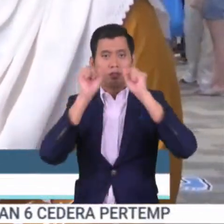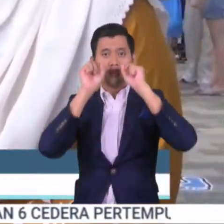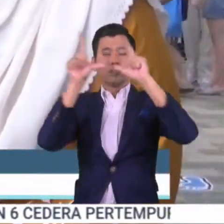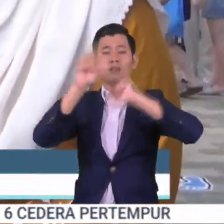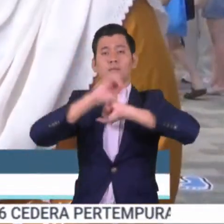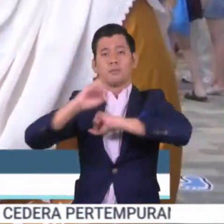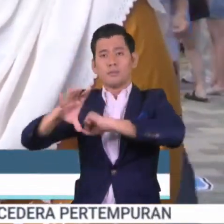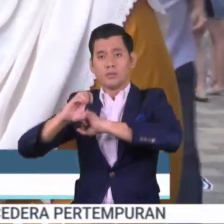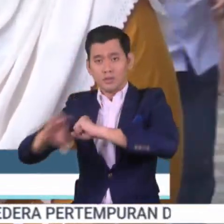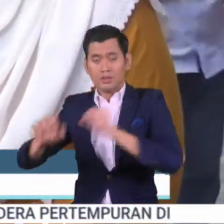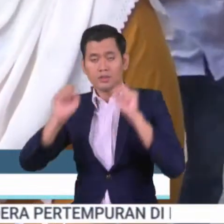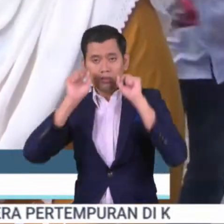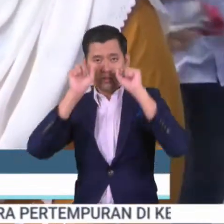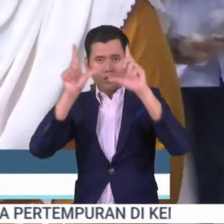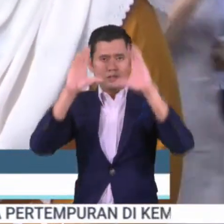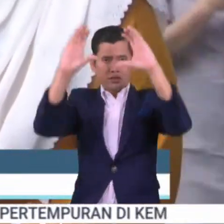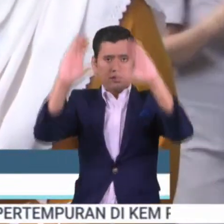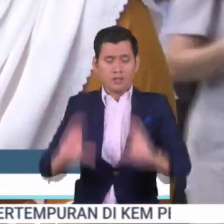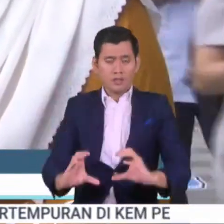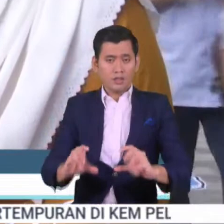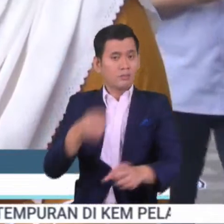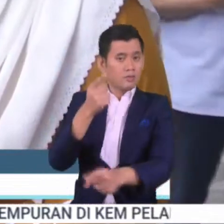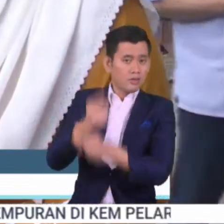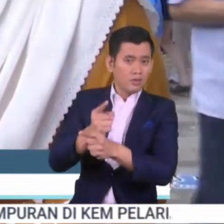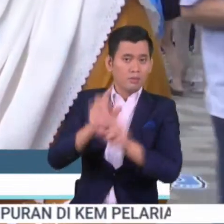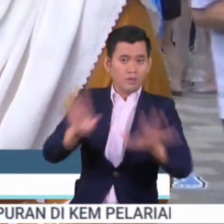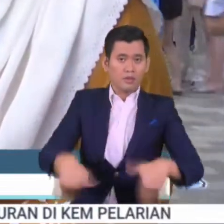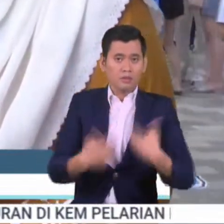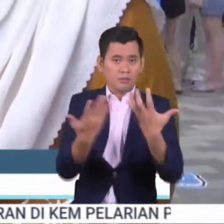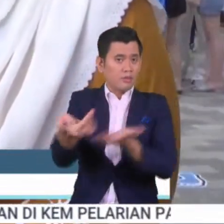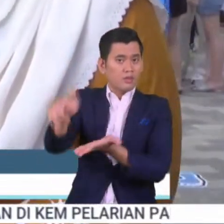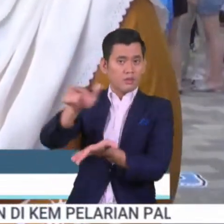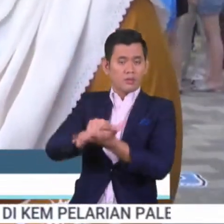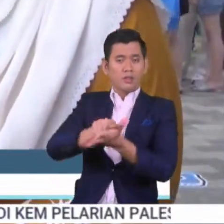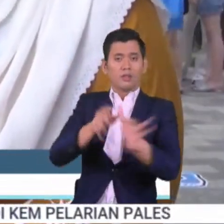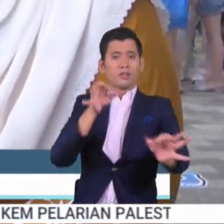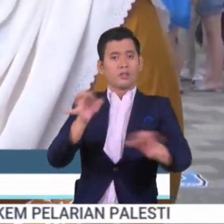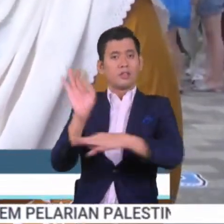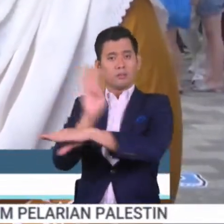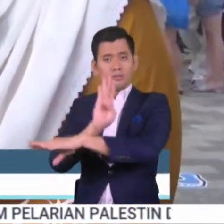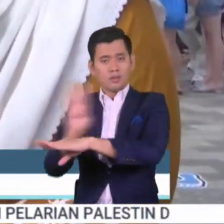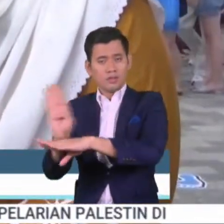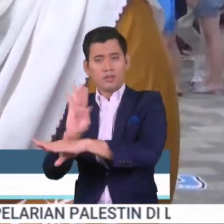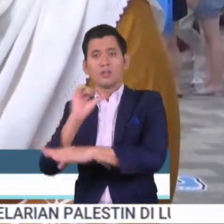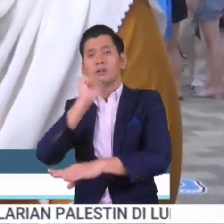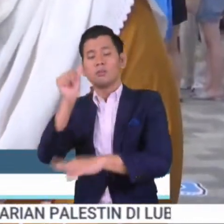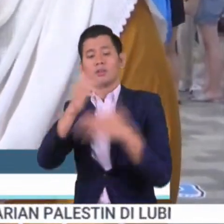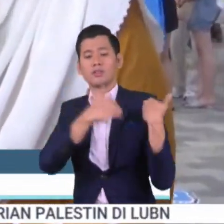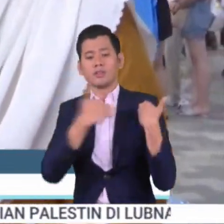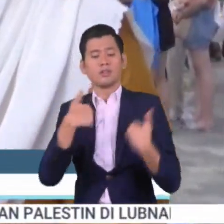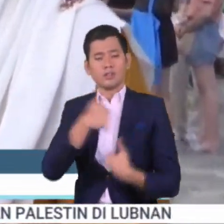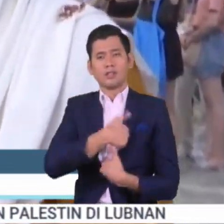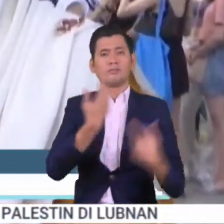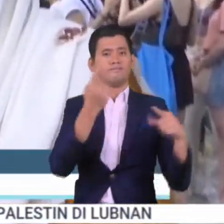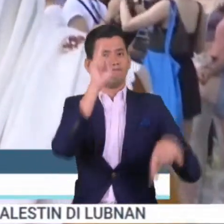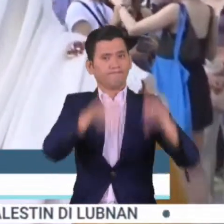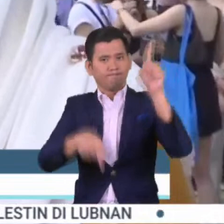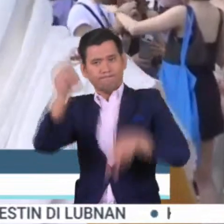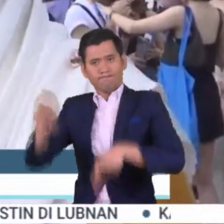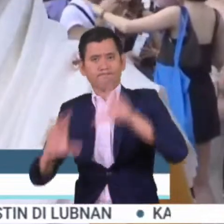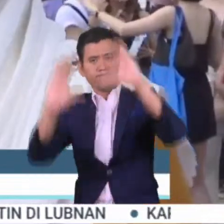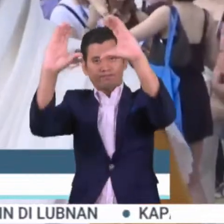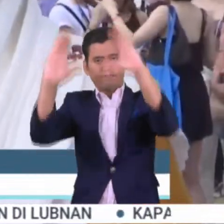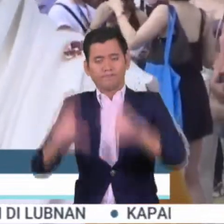betul? Sekiranya ada pengguna yang tidak melaporkan sebarang urus niaga yang tidak bertanggungjawab itu tadi? Kita ada banyak